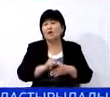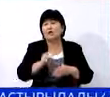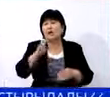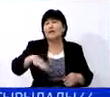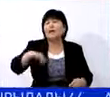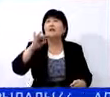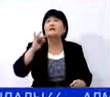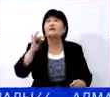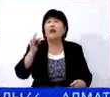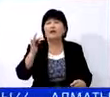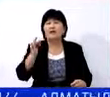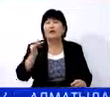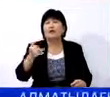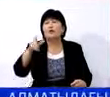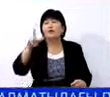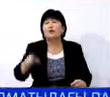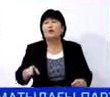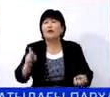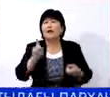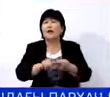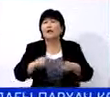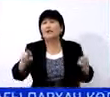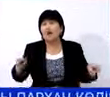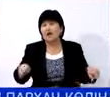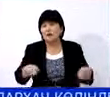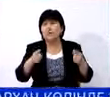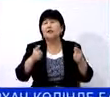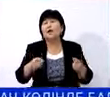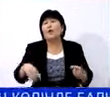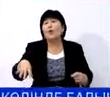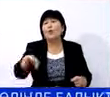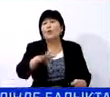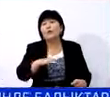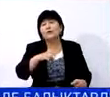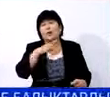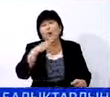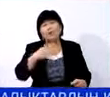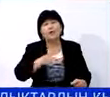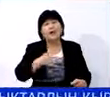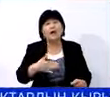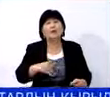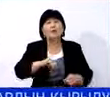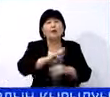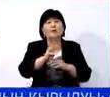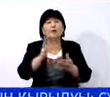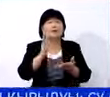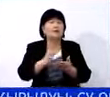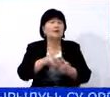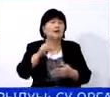тарихы тұлғалар арқылы қалыптастырғандықтан өңірімізде көптің табысына бөленіп жүрген жандар